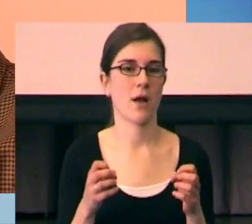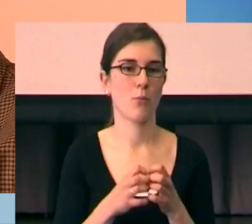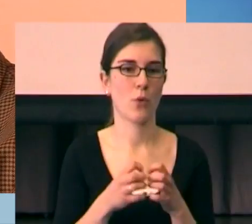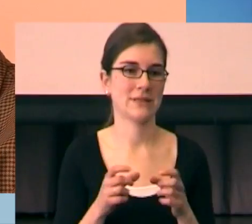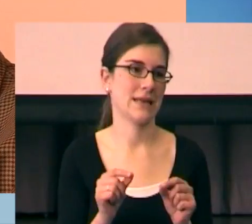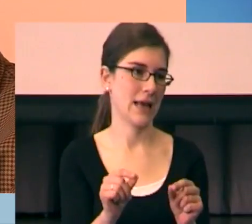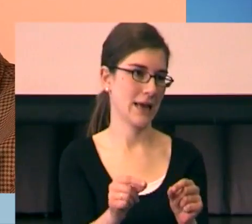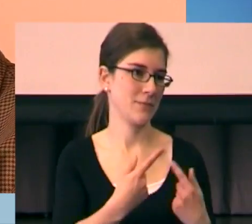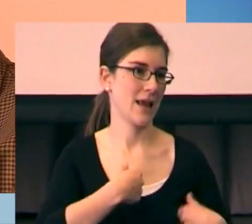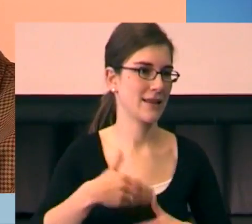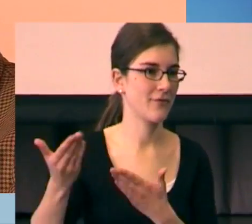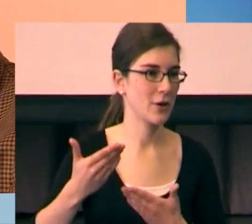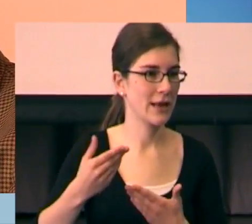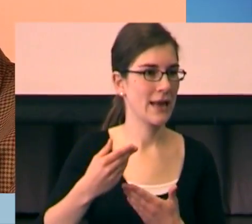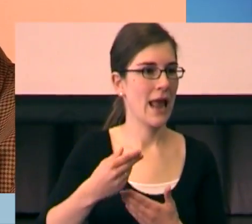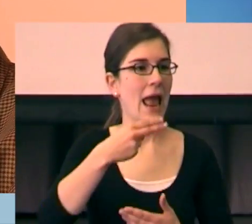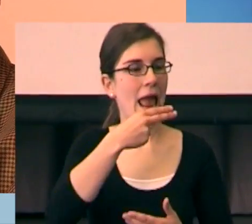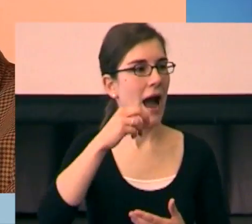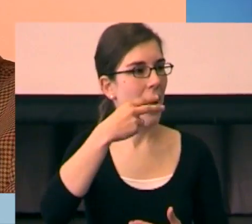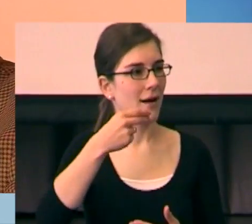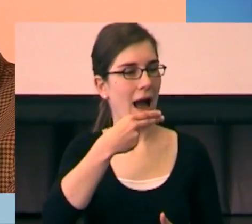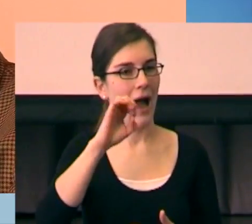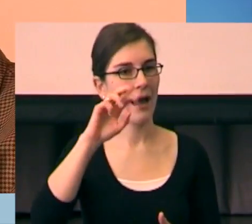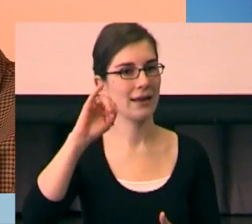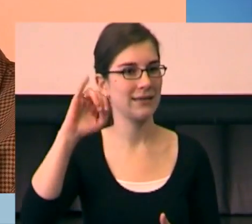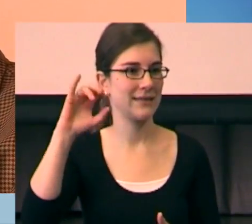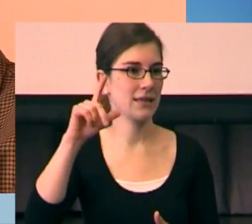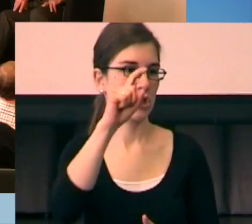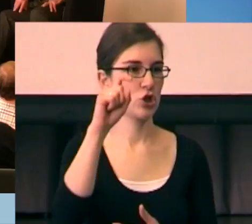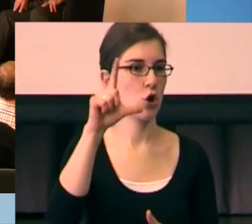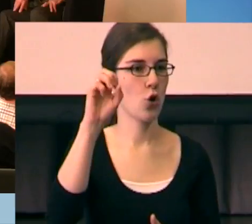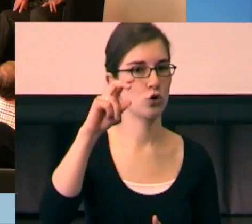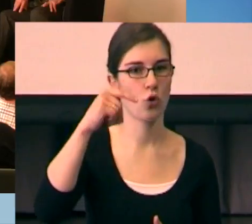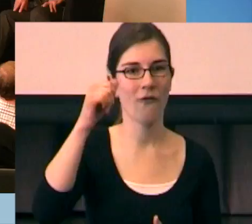darf recht herzlich begrüßen, Herrn Heinz Slotowicz. Applaus